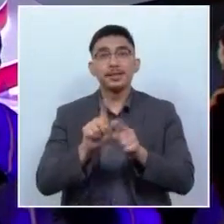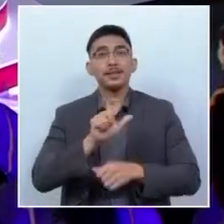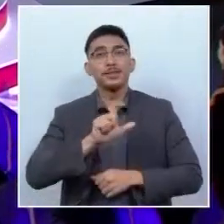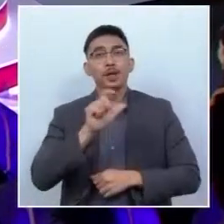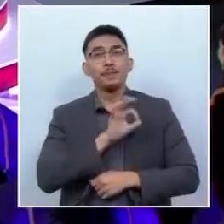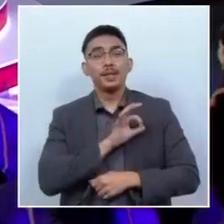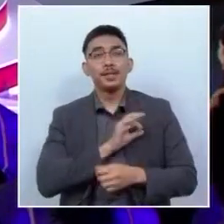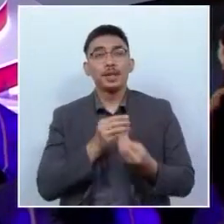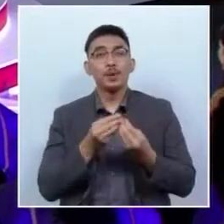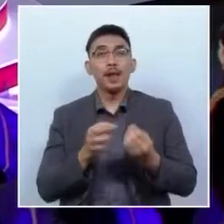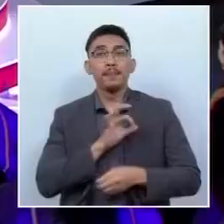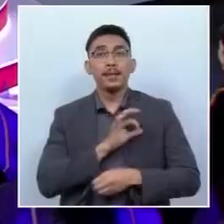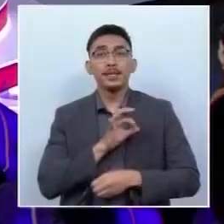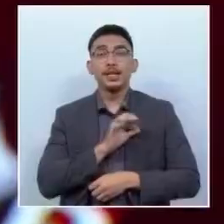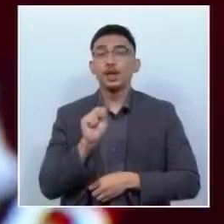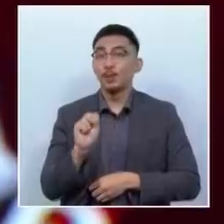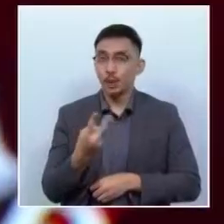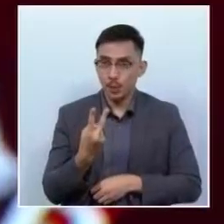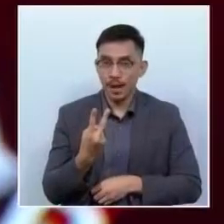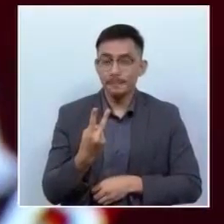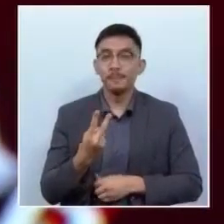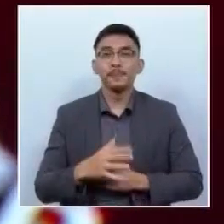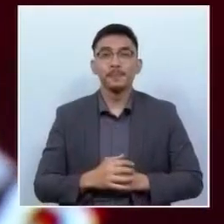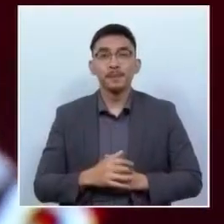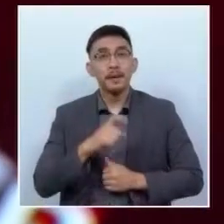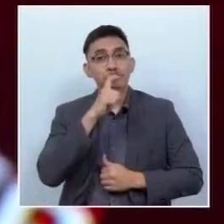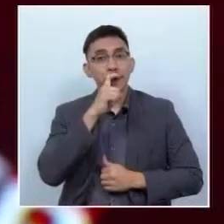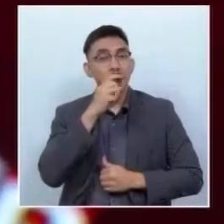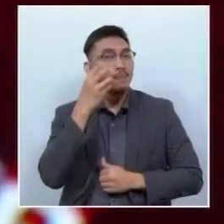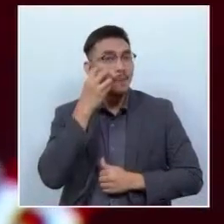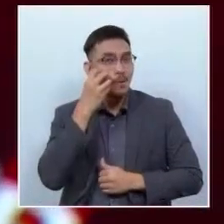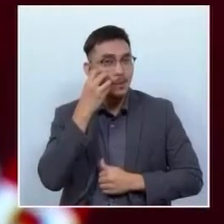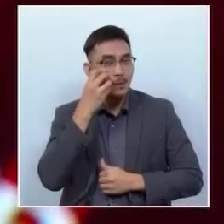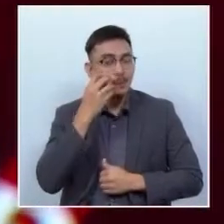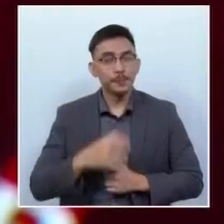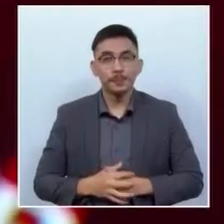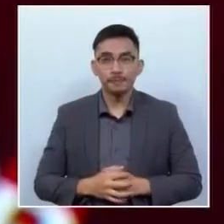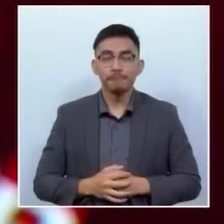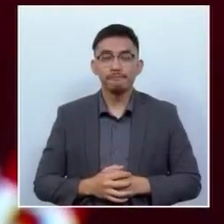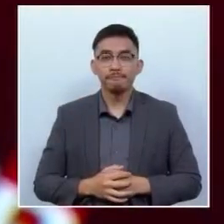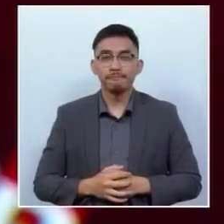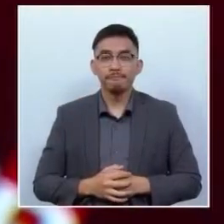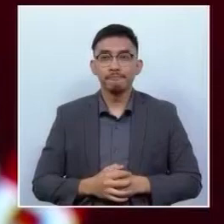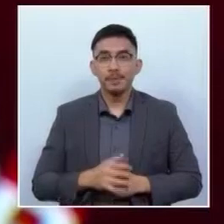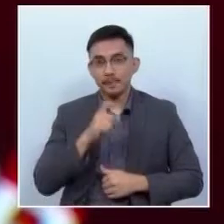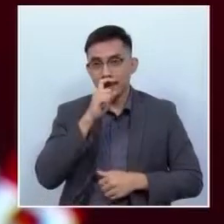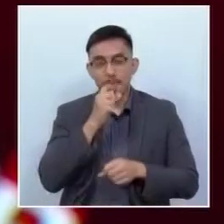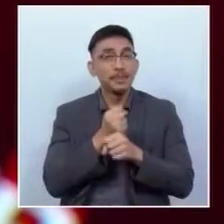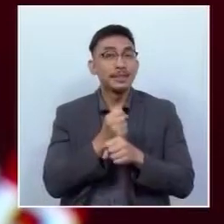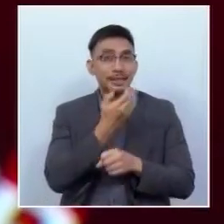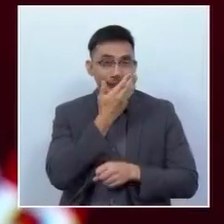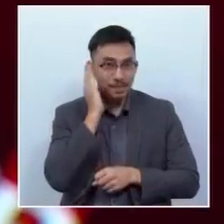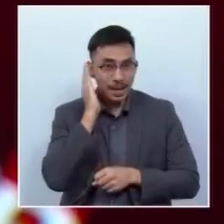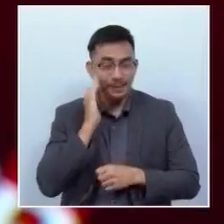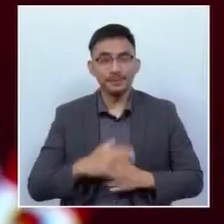presiden nomor urut 2 Bapak Haji Prabowo Subianto dan Bapak Gibran Raka